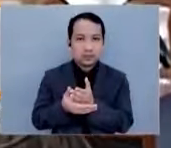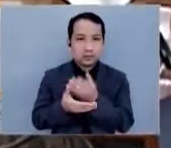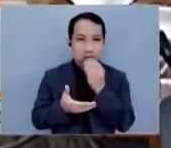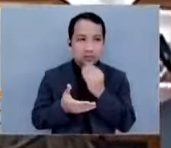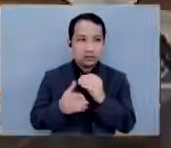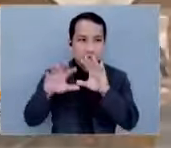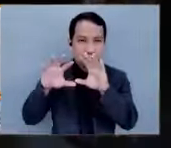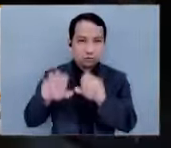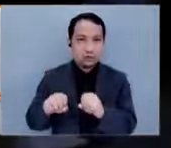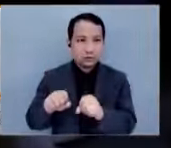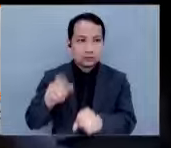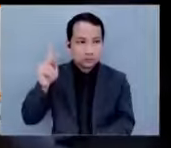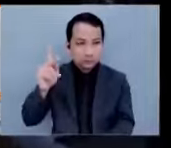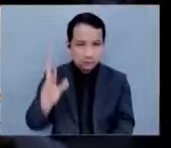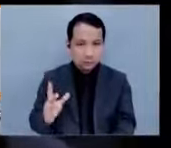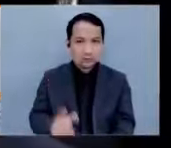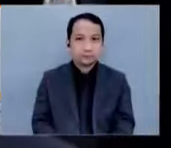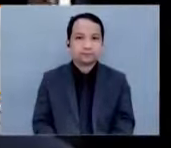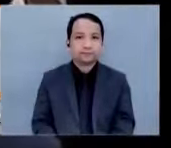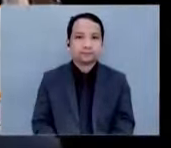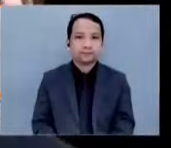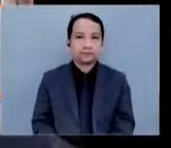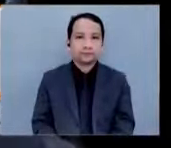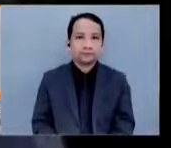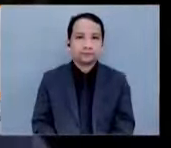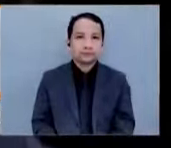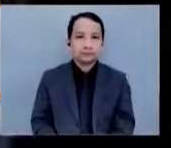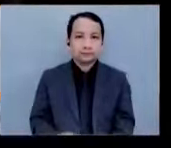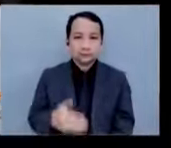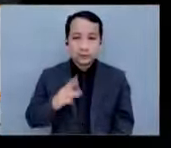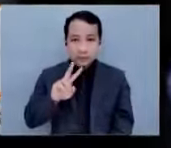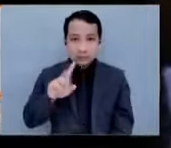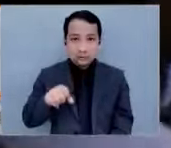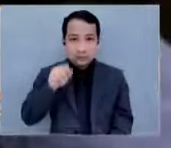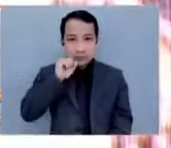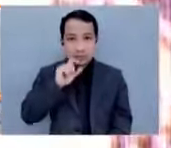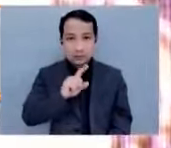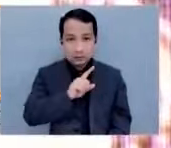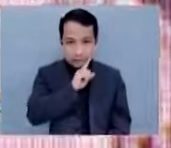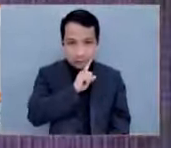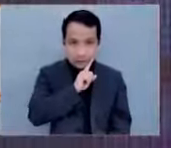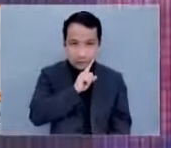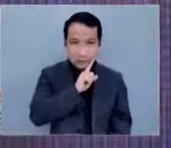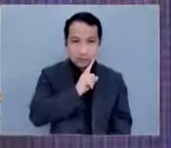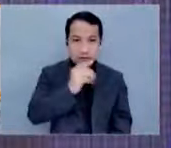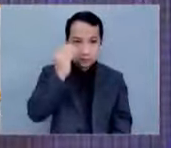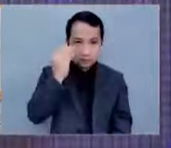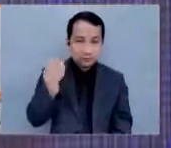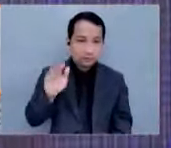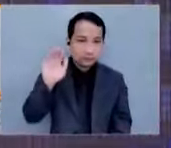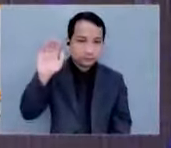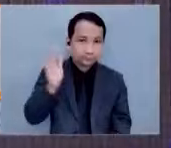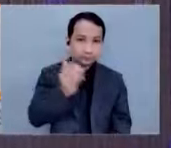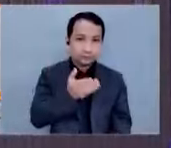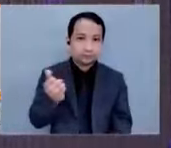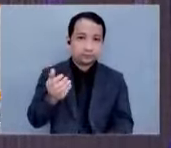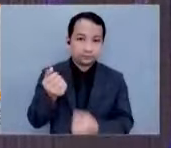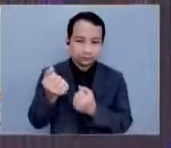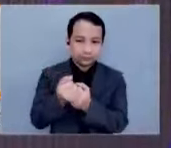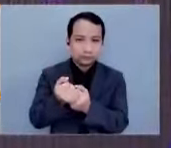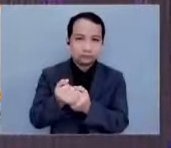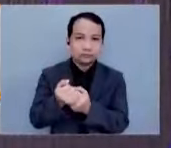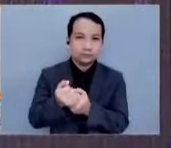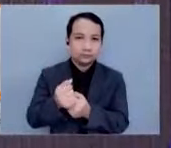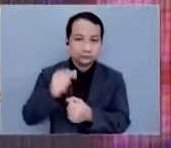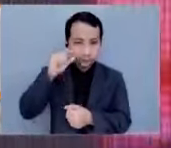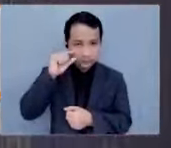pastor. Samantala, nakiisa naman si Vice President Sara Duterte sa panawagan ng suporta kay Kibuloy. Tinawag